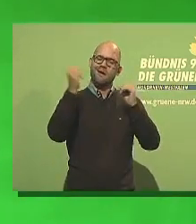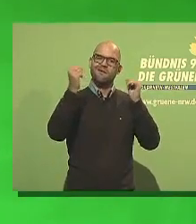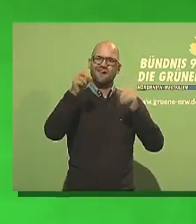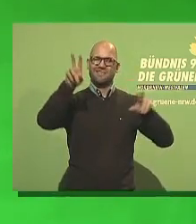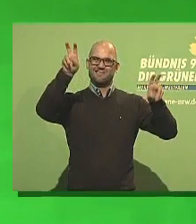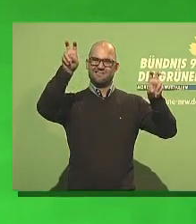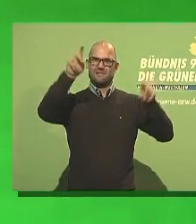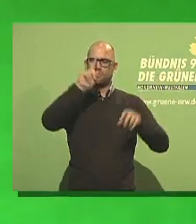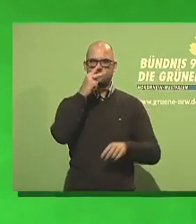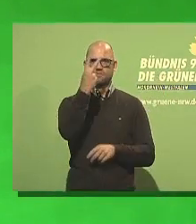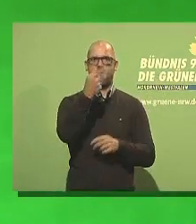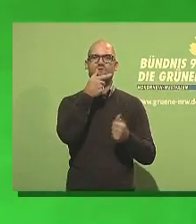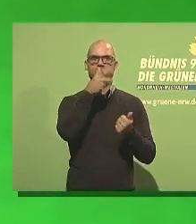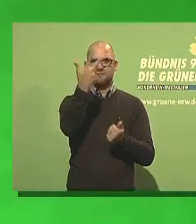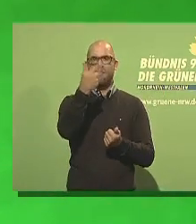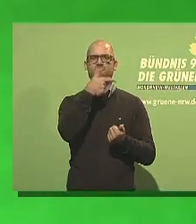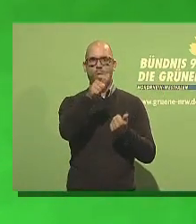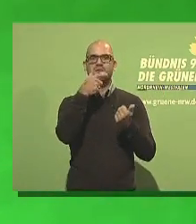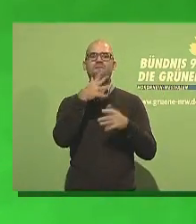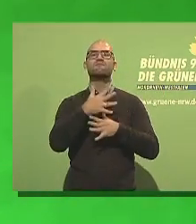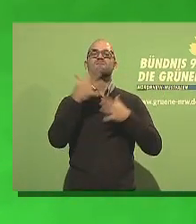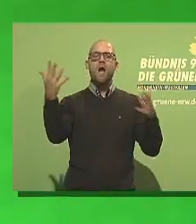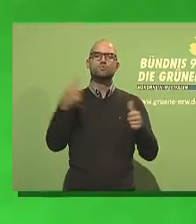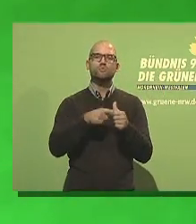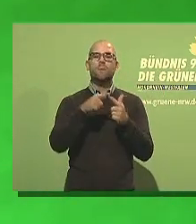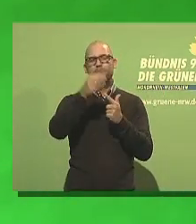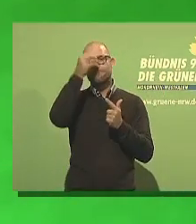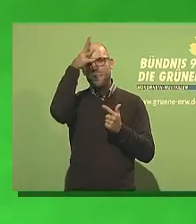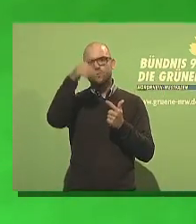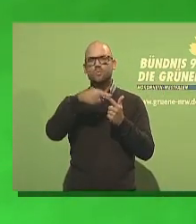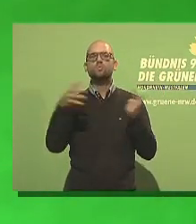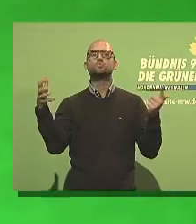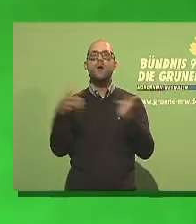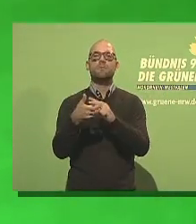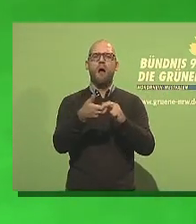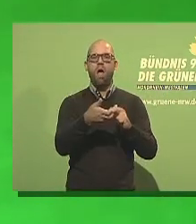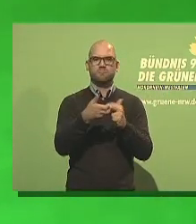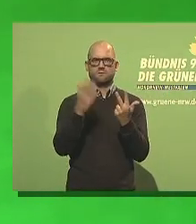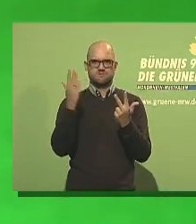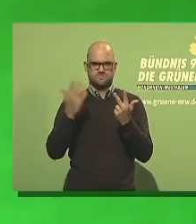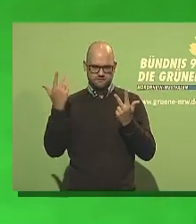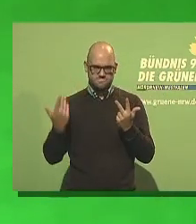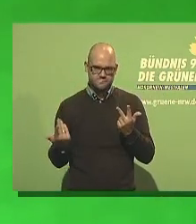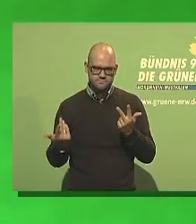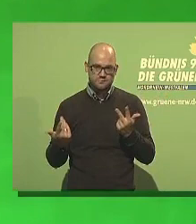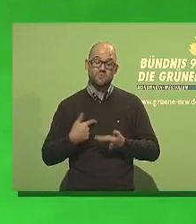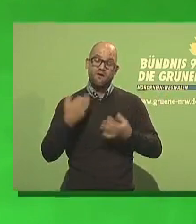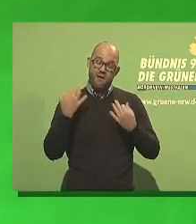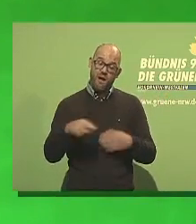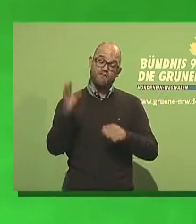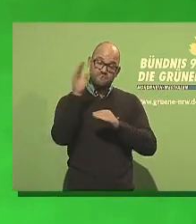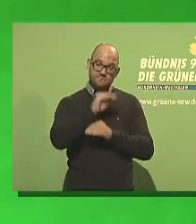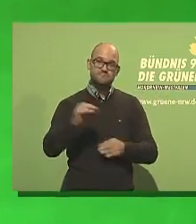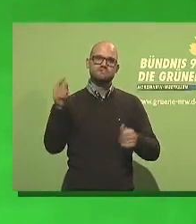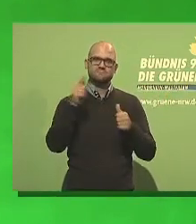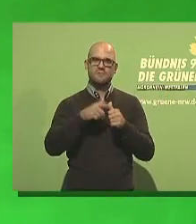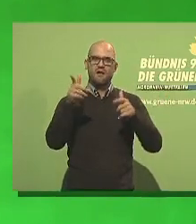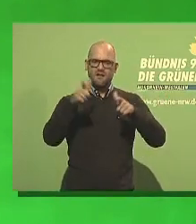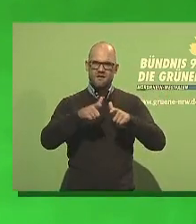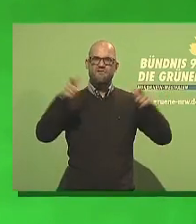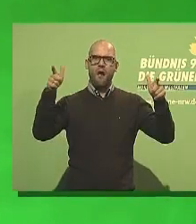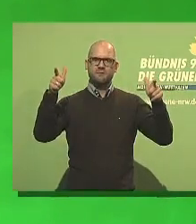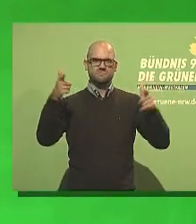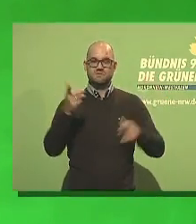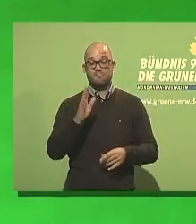3 wuchtige Wörter: Wachstum, Bildung, Zusammenhalt. Und wir können heute feststellen, gewachsen ist die